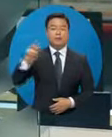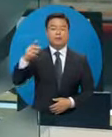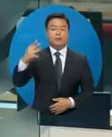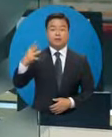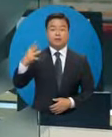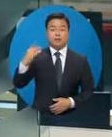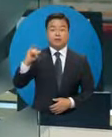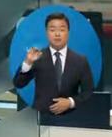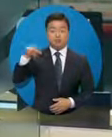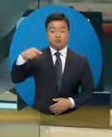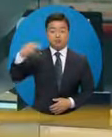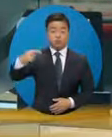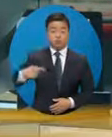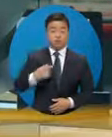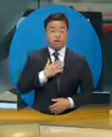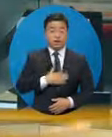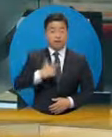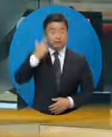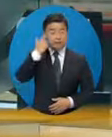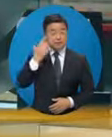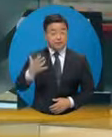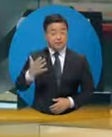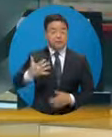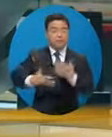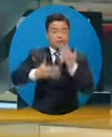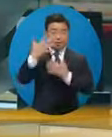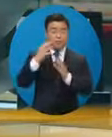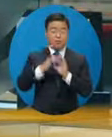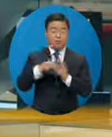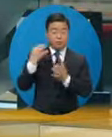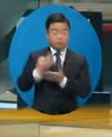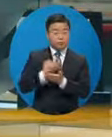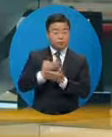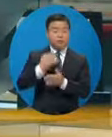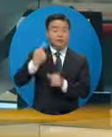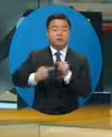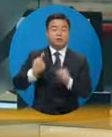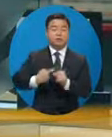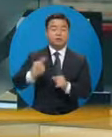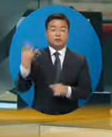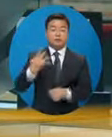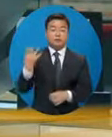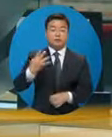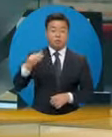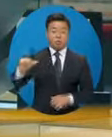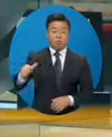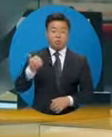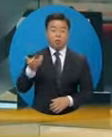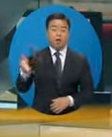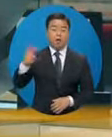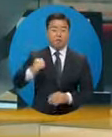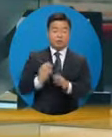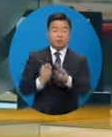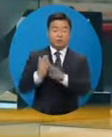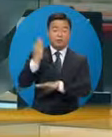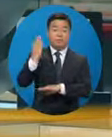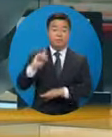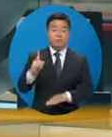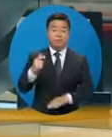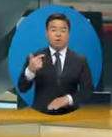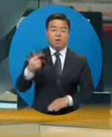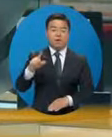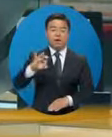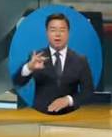들어보셨는가요? 영화로 인한 수익만 연간 4,500억 원이 넘는 나이지리아의 영화 산업을 말하는데요.